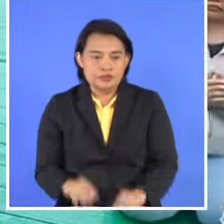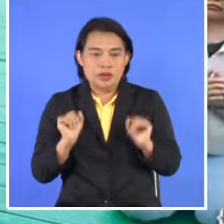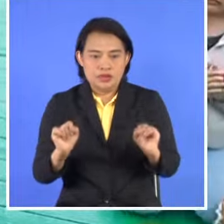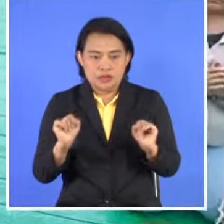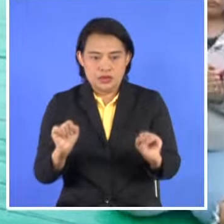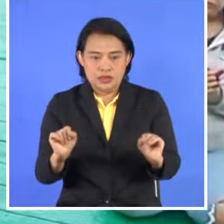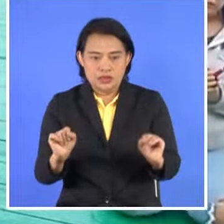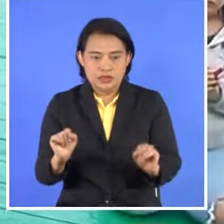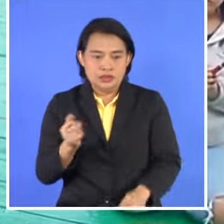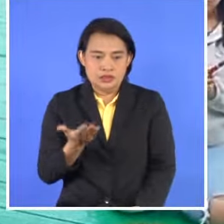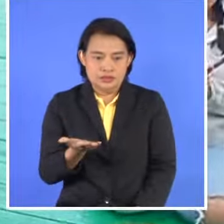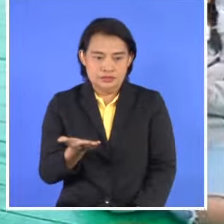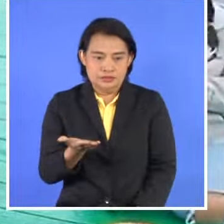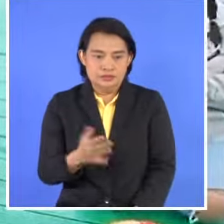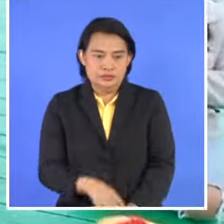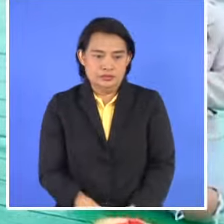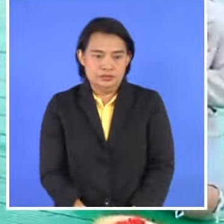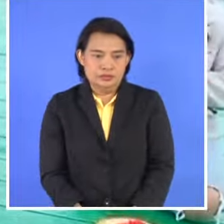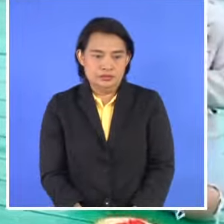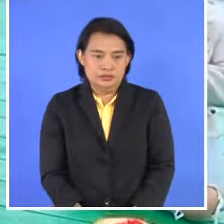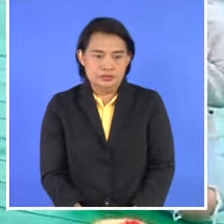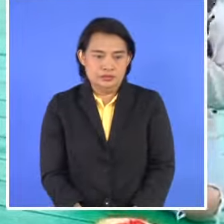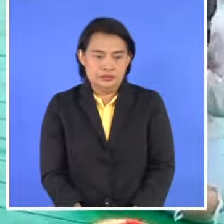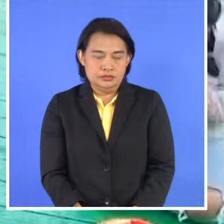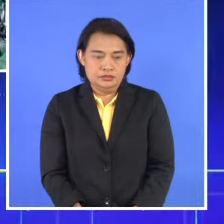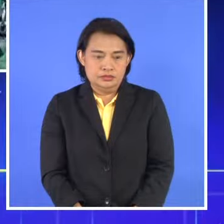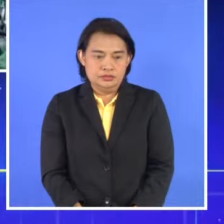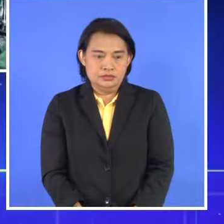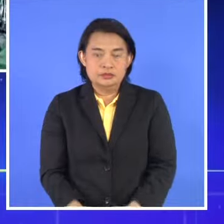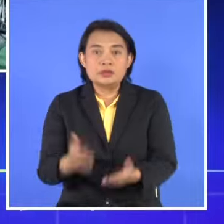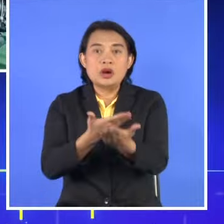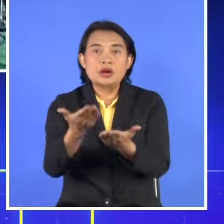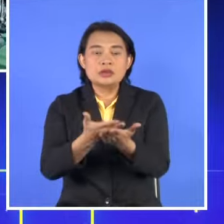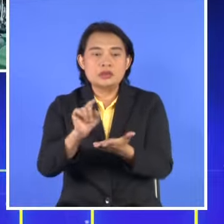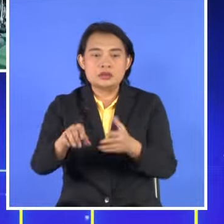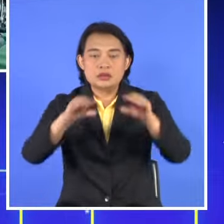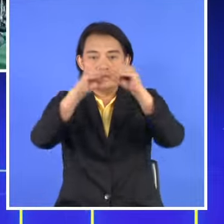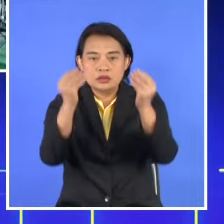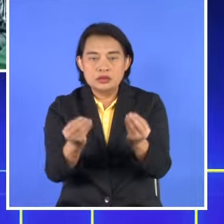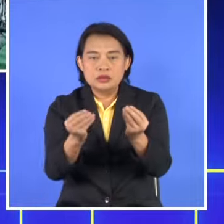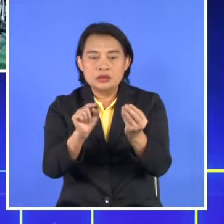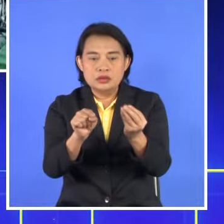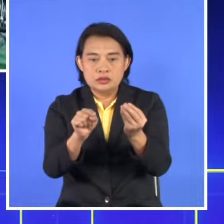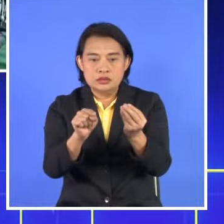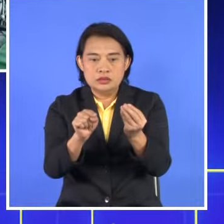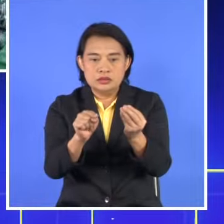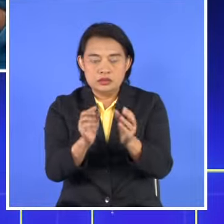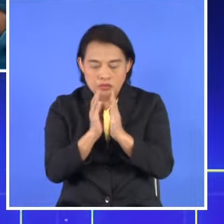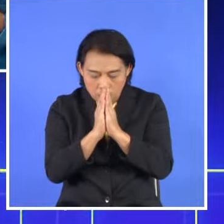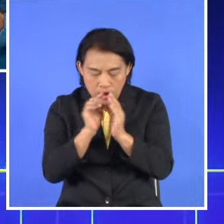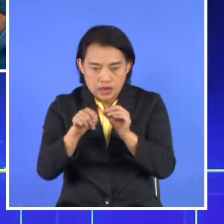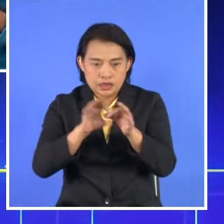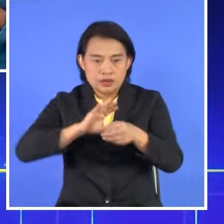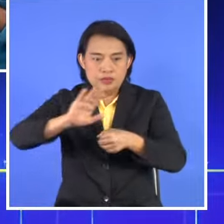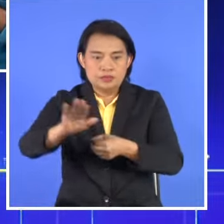ไซค์รางวัลเนี่ย โอ้โหนี่จะซื้อพวงมาลัยมาแบบมาไหว้แม่ย่านางแล้วนะ มาไหว้มาไหว้ท้าวเวสสุวรรณ